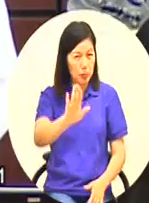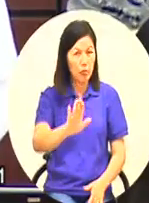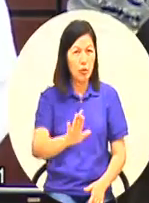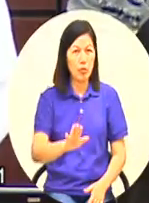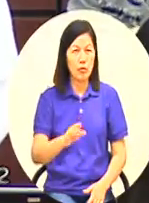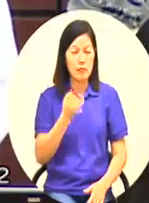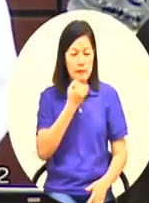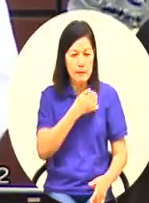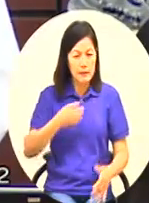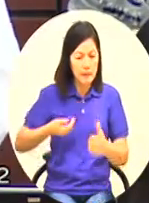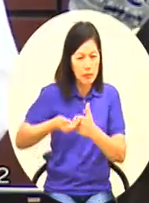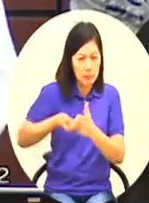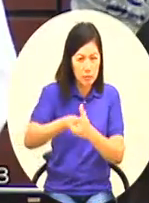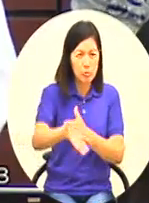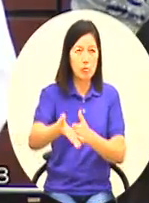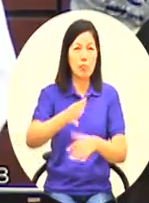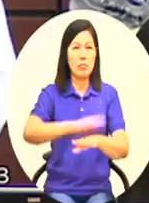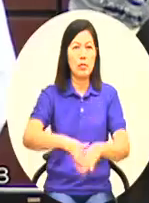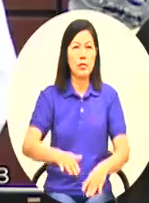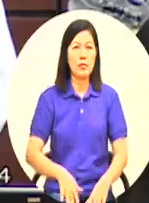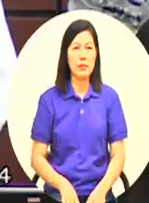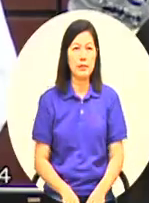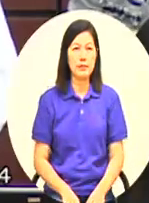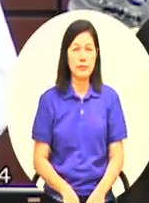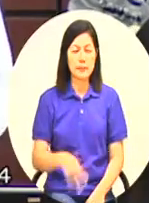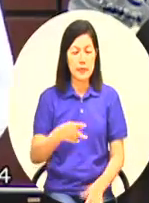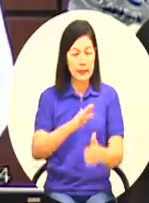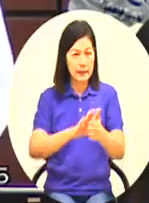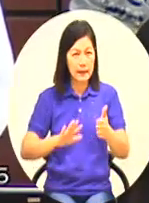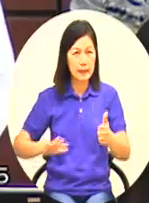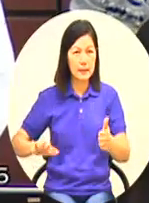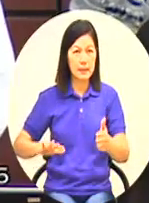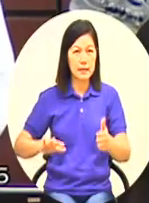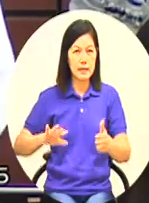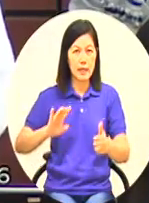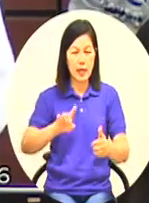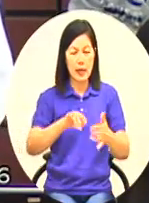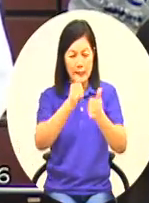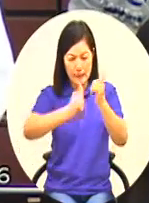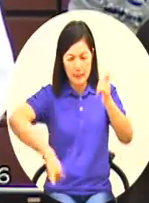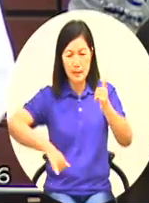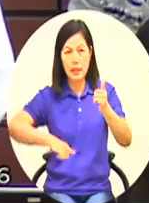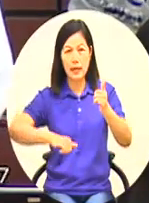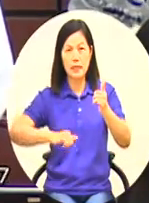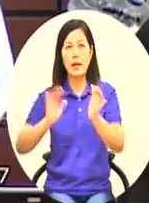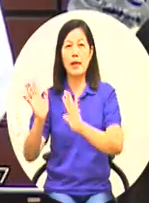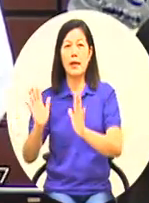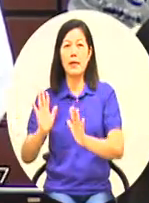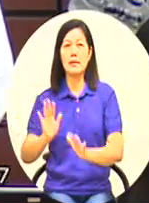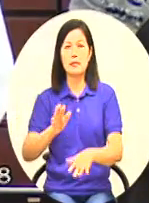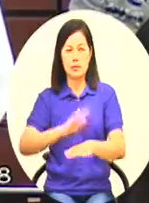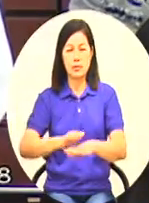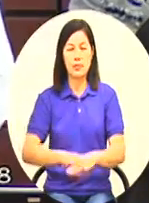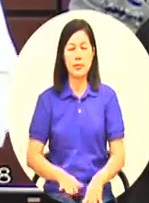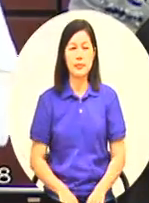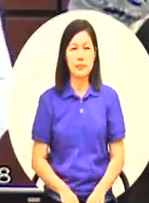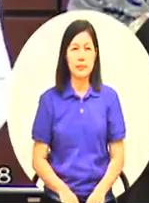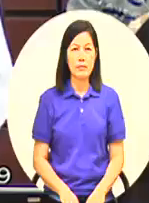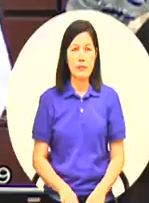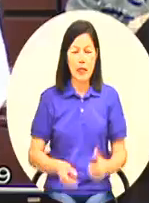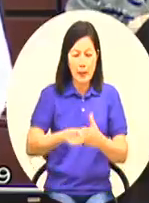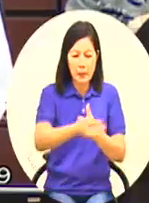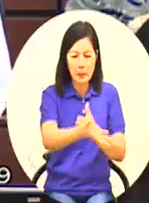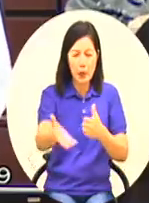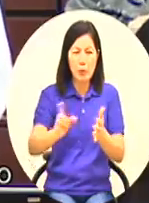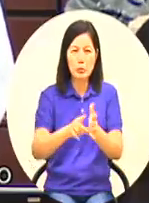有可能传染，所以就变成说，他其实是影响到的我们是下一代，而且他的一个可能潜在的传播期更